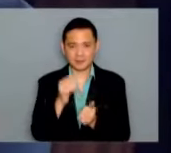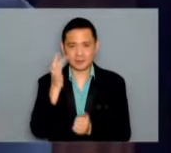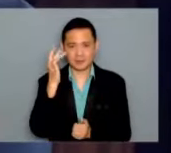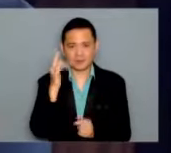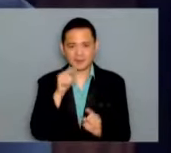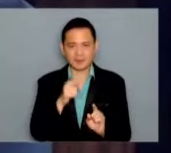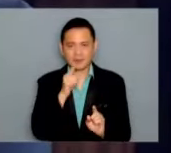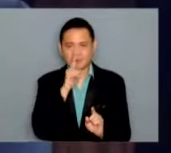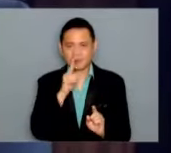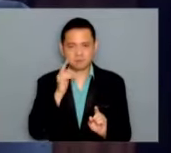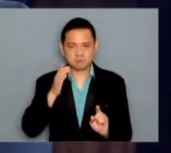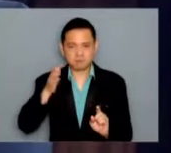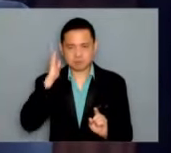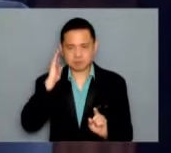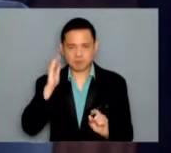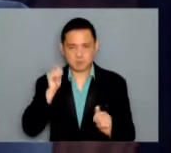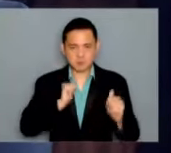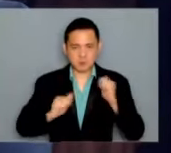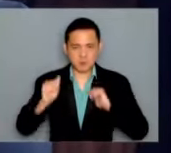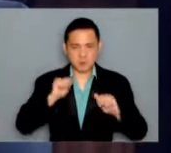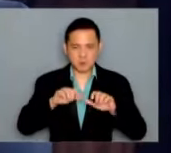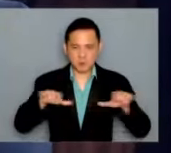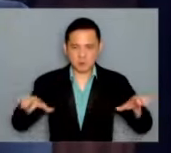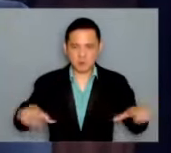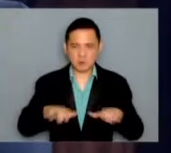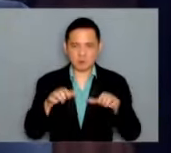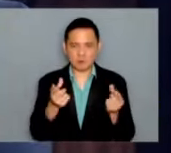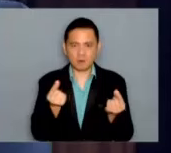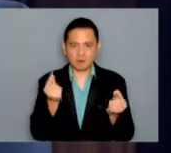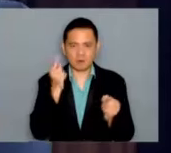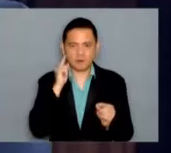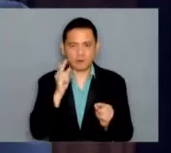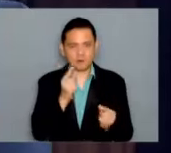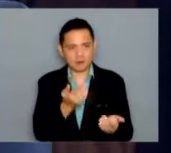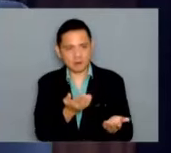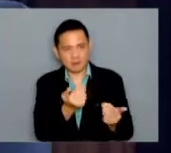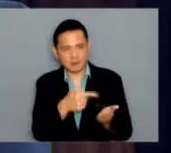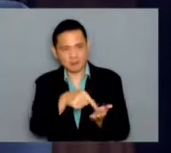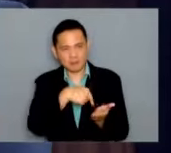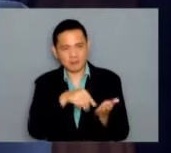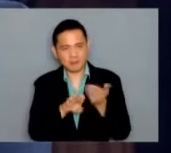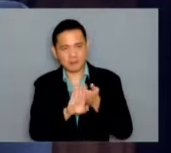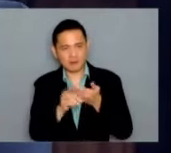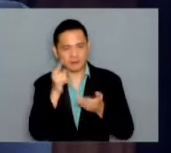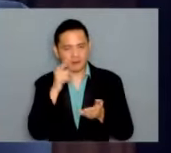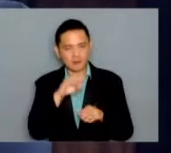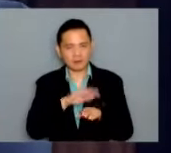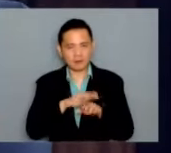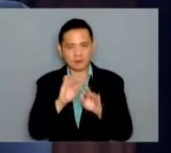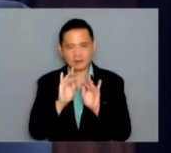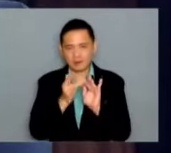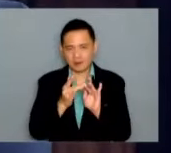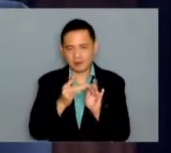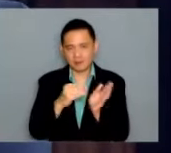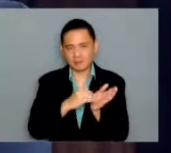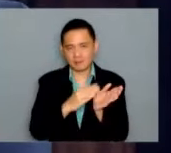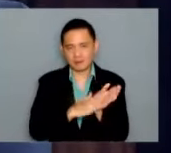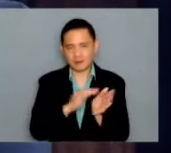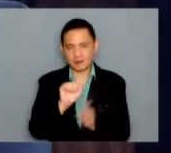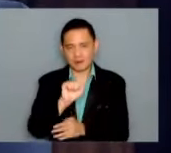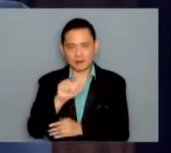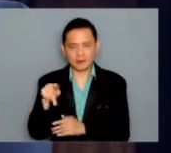agresibong paraan ng paniningil ng mga online lending app. Ang tanong, ano kaya ang sinasabi ng ating